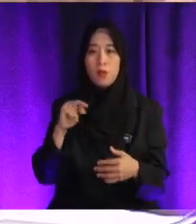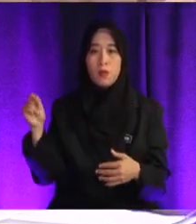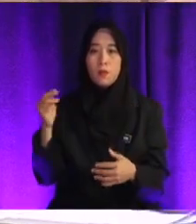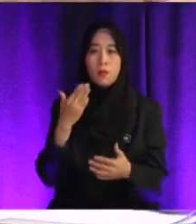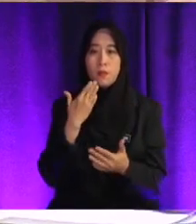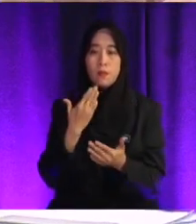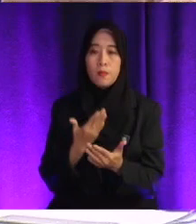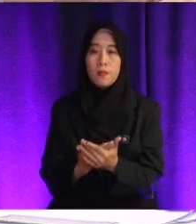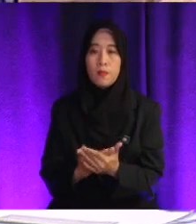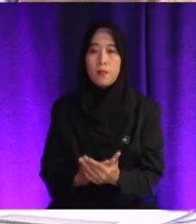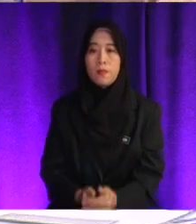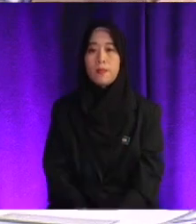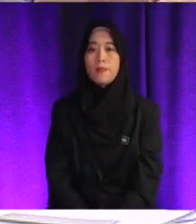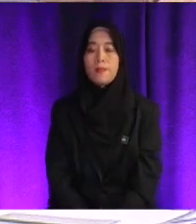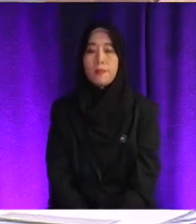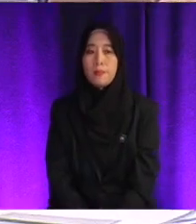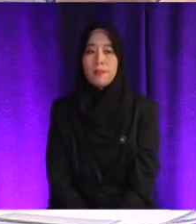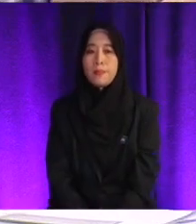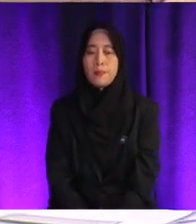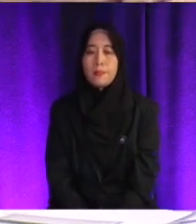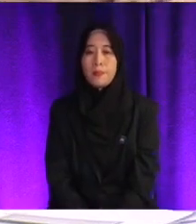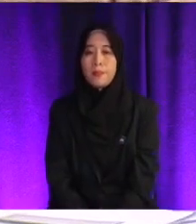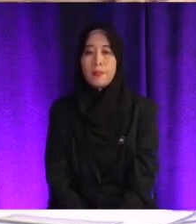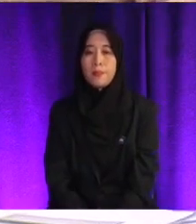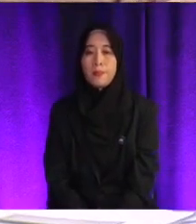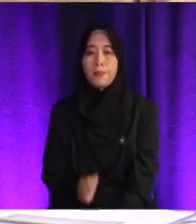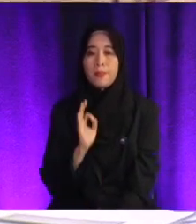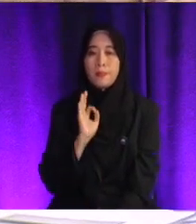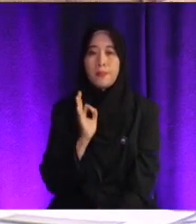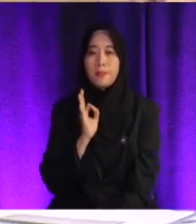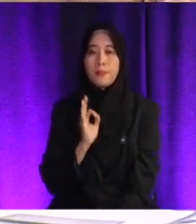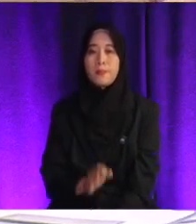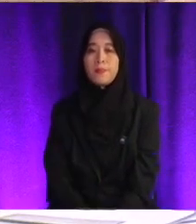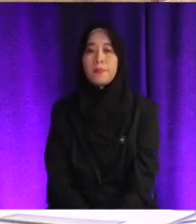keadaan baik. Okey.